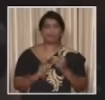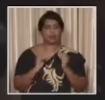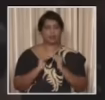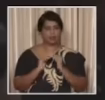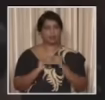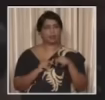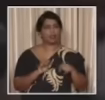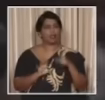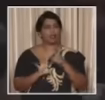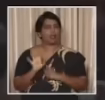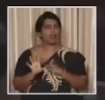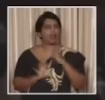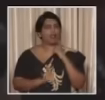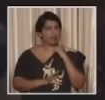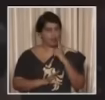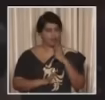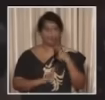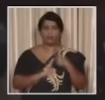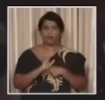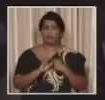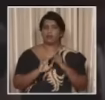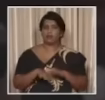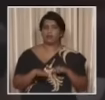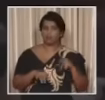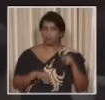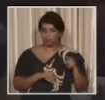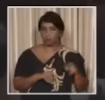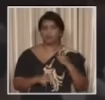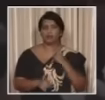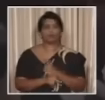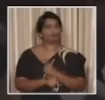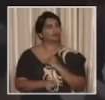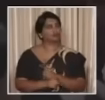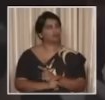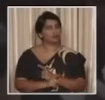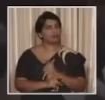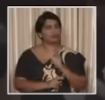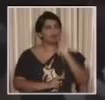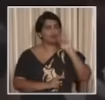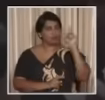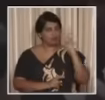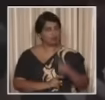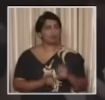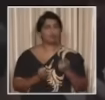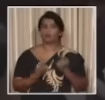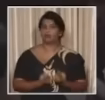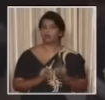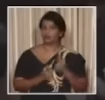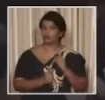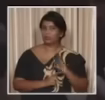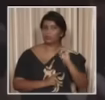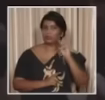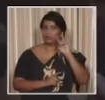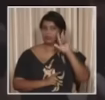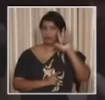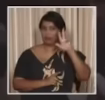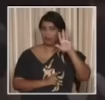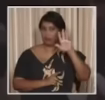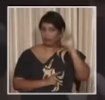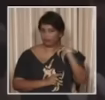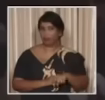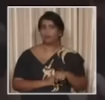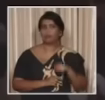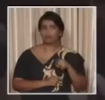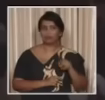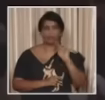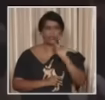den avuruddak me rate daruwan ta guruwaru 40000ක හිඟයක් තියෙනවා 39000 ගාණක් ඒකේ